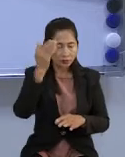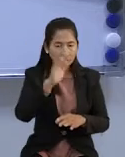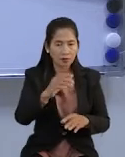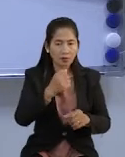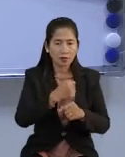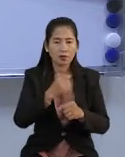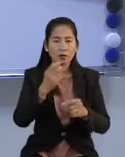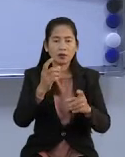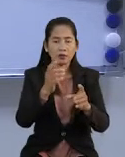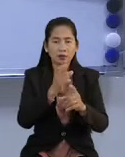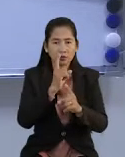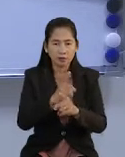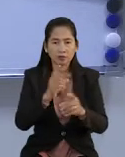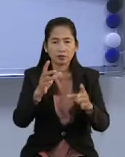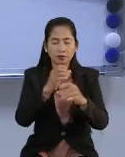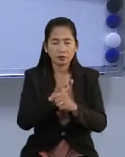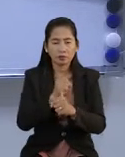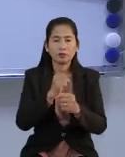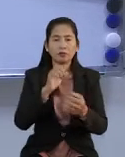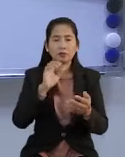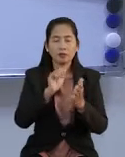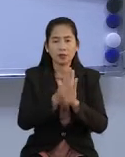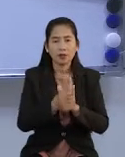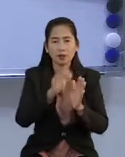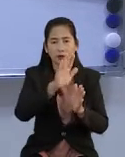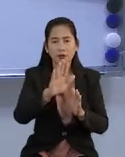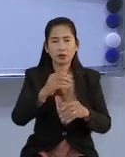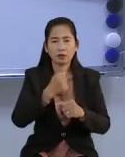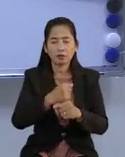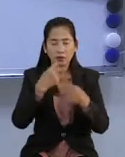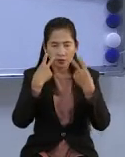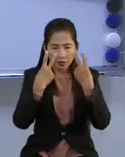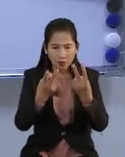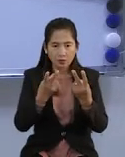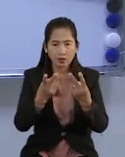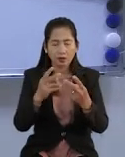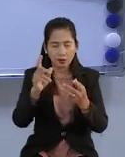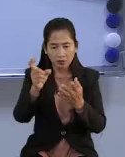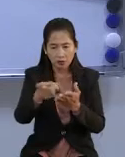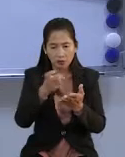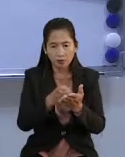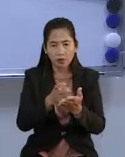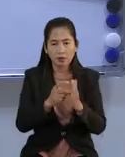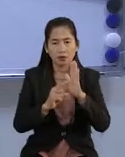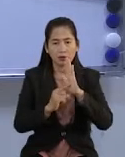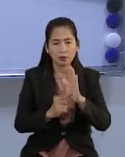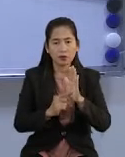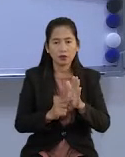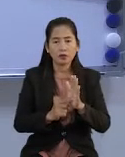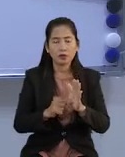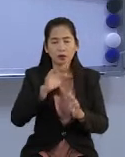nông thu trâu bàn thị tràn tịt. Chà, nếu bây giờ con phớ ai nâng mơ tới tam cùng rưu lưu tì hò ní,